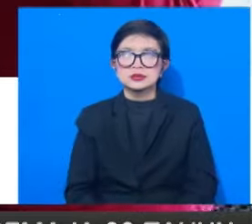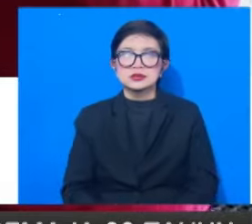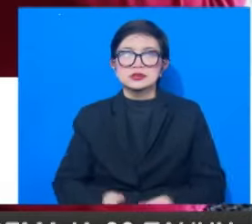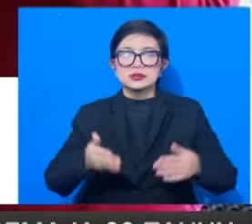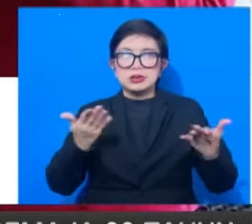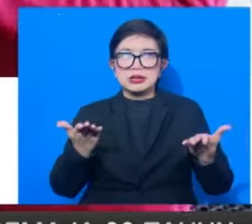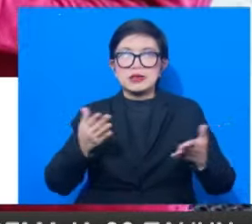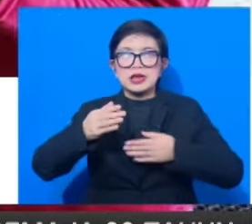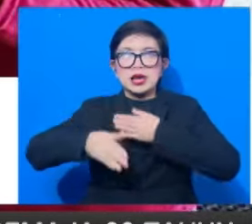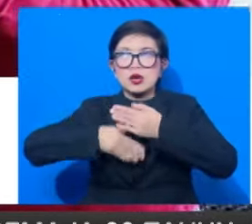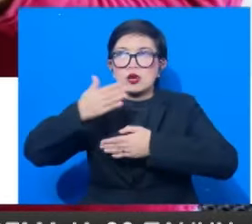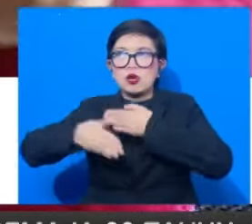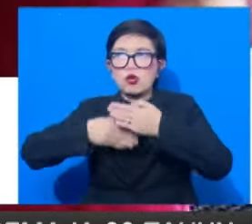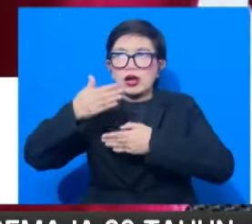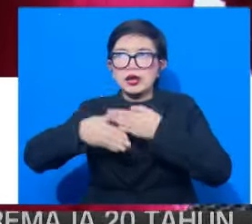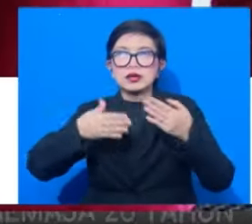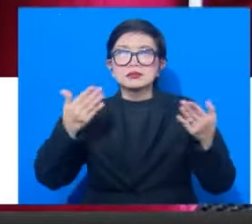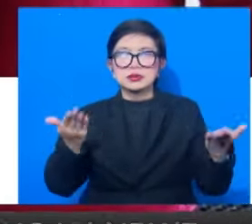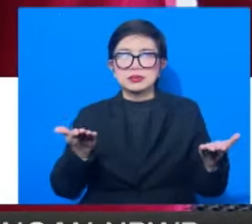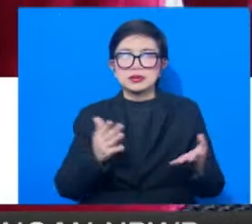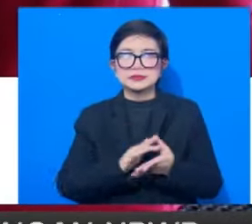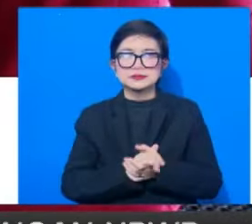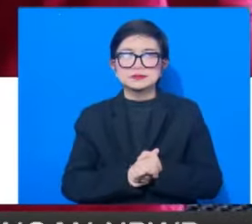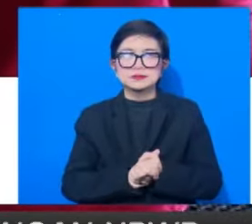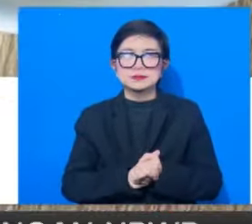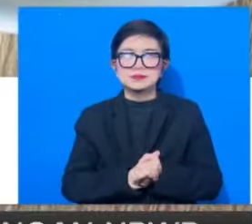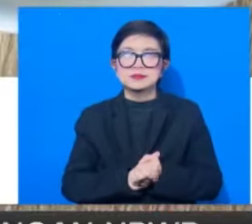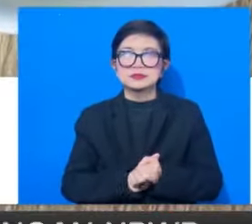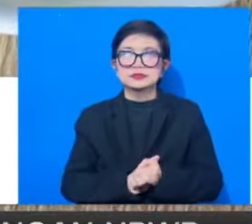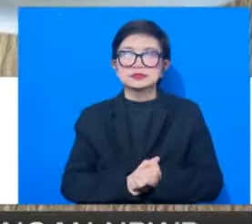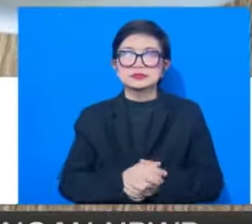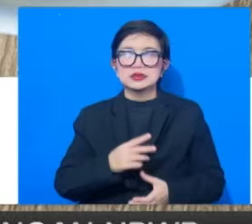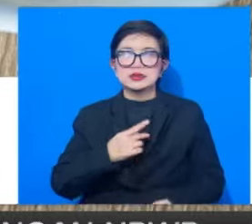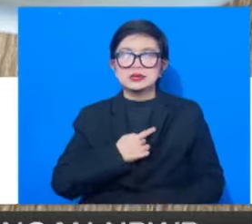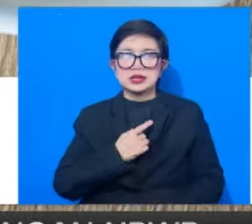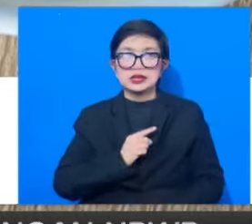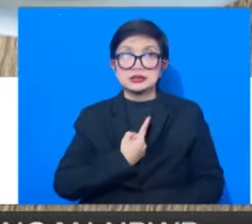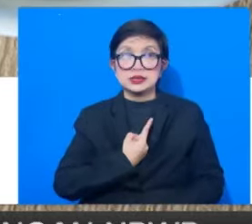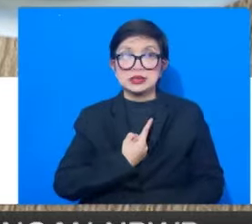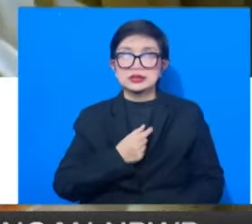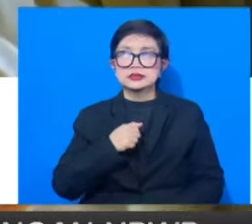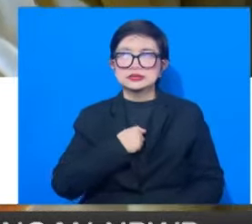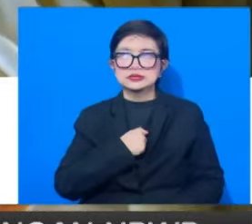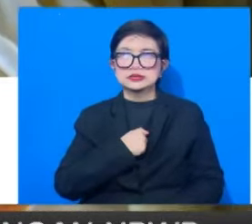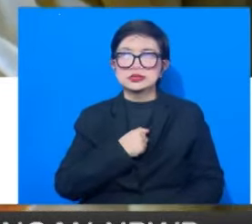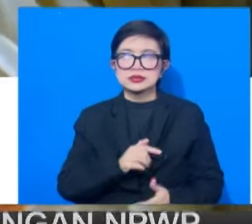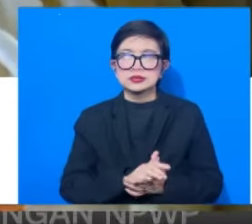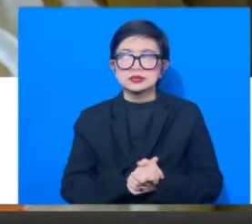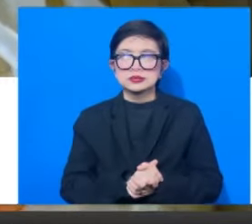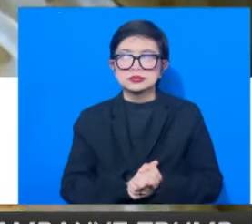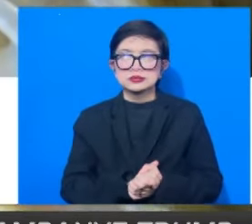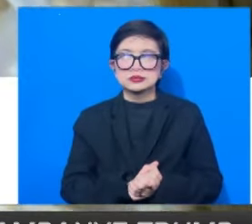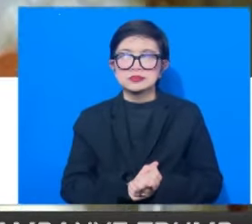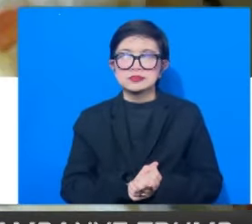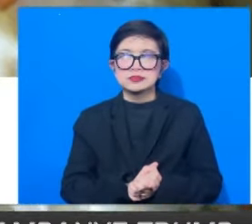benar supaya manfaatnya itu benar-benar optimal ke tubuh. Kalau saya pribadi sih menggunakan ini untuk bahan baku nugget ini